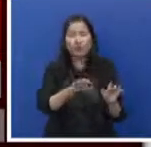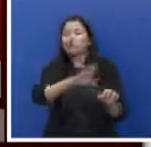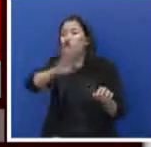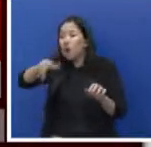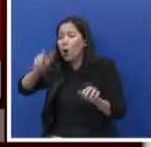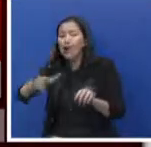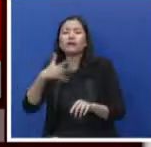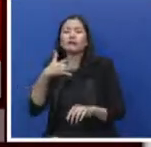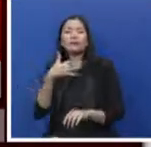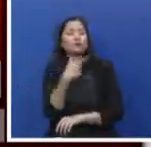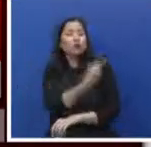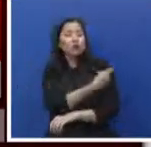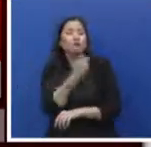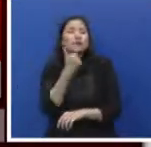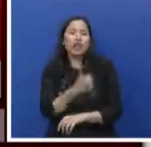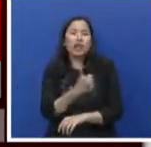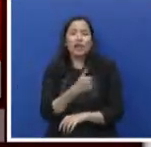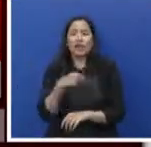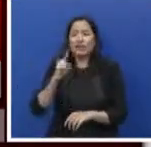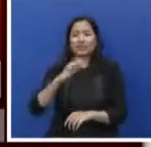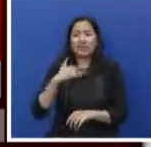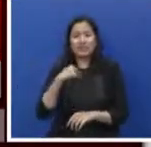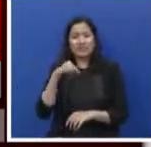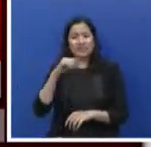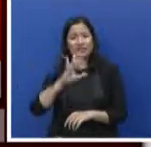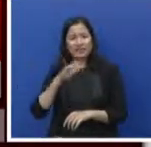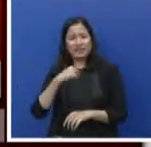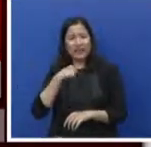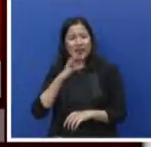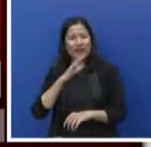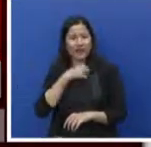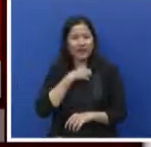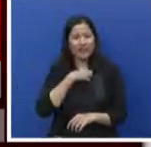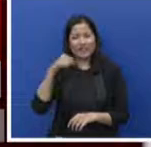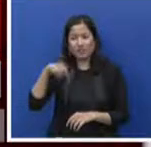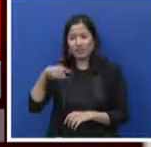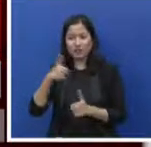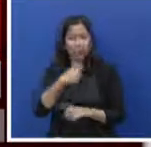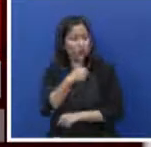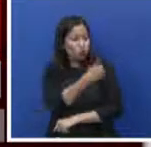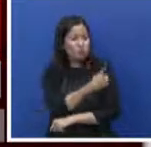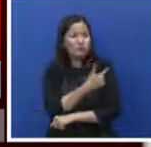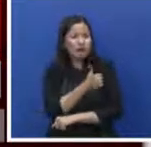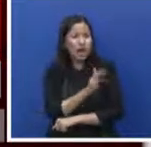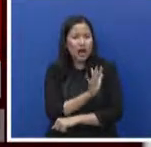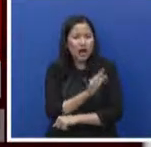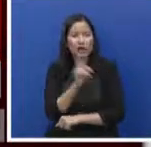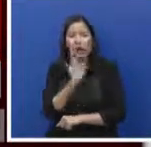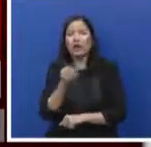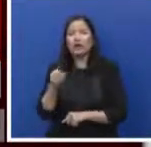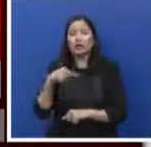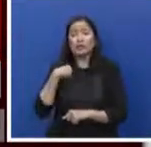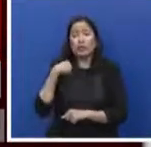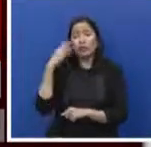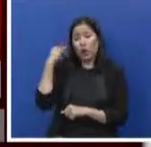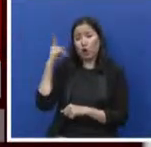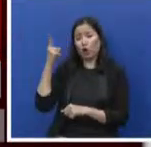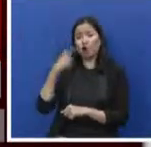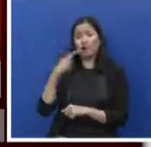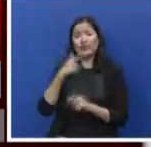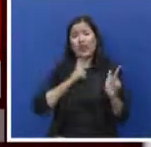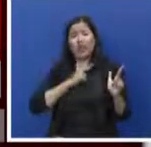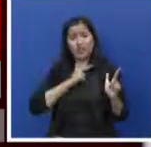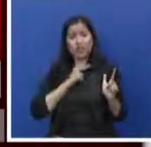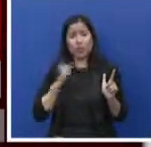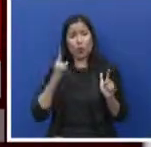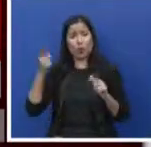nyuntik. Saya nggak yakin yang ada di sini kan bisa nyuntik kan, bisanya disuntik. Nah, itu sebabnya saya lihat, saya dengar katanya TNI itu kalau perang, kalau